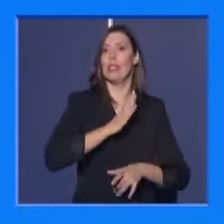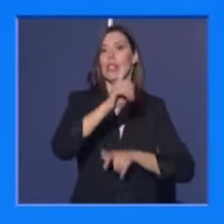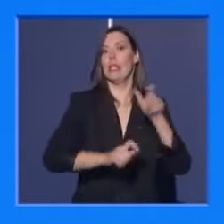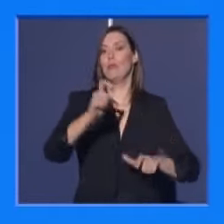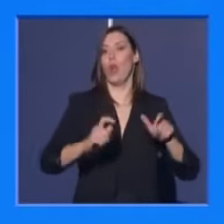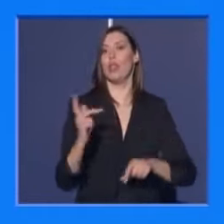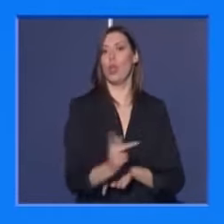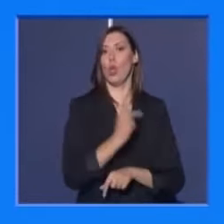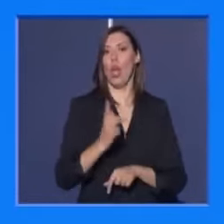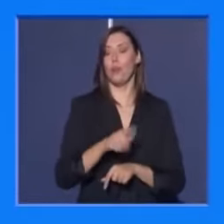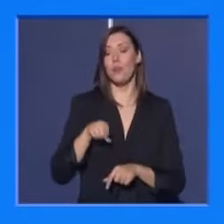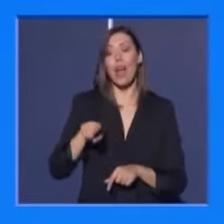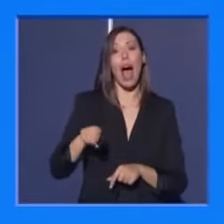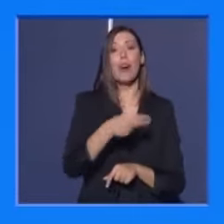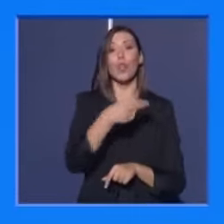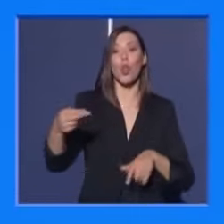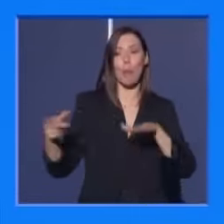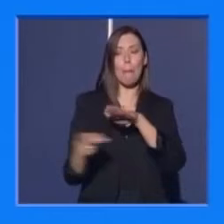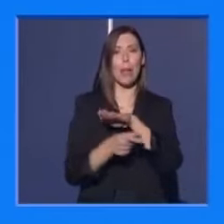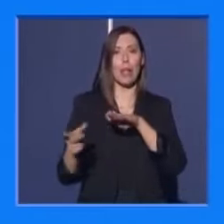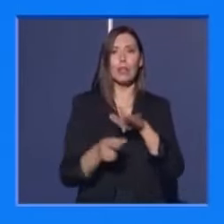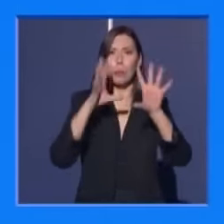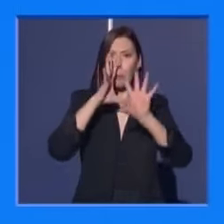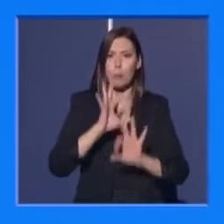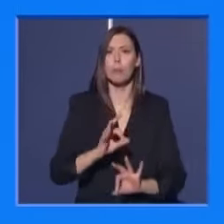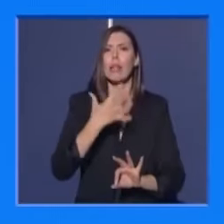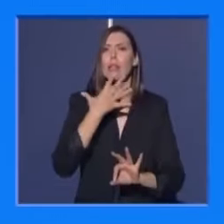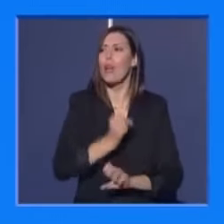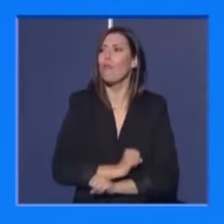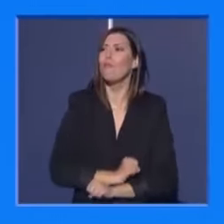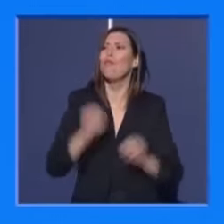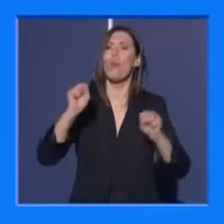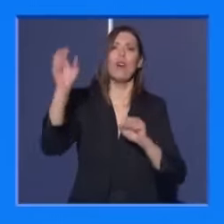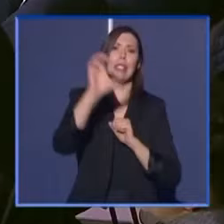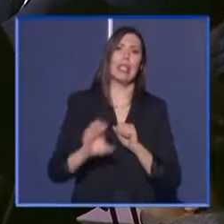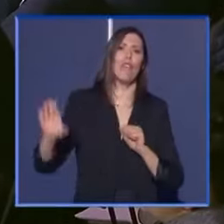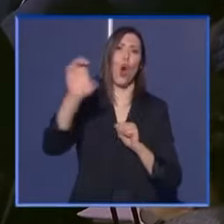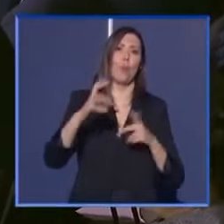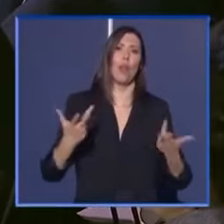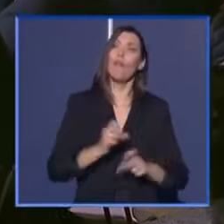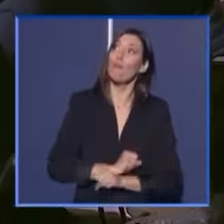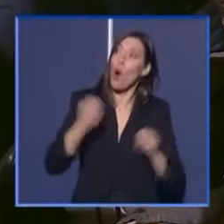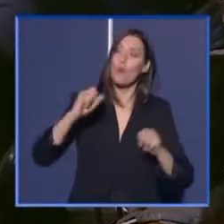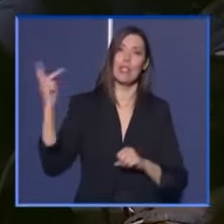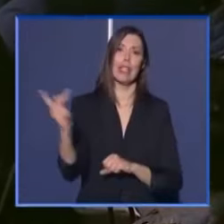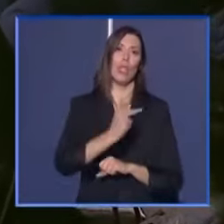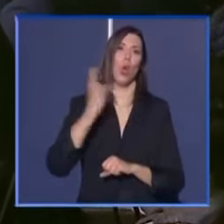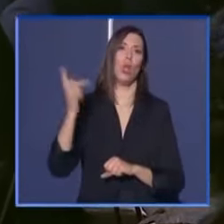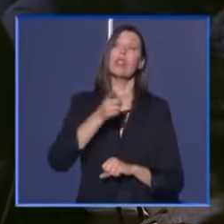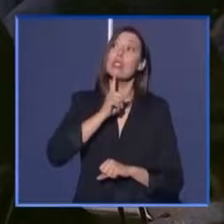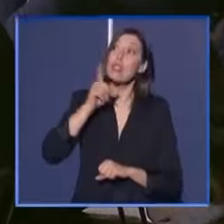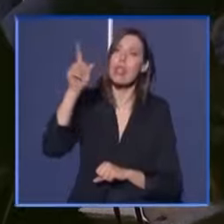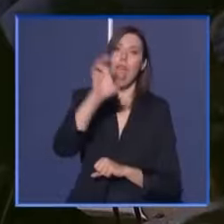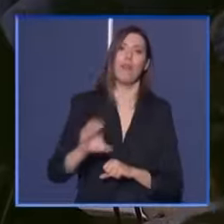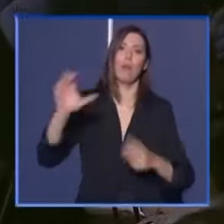τεινάξει στον αέρα όλες τις ευρωπαϊκές κοινωνίες ξεχωριστά και την ίδια την Ευρωπαϊκή Ένωση, η οποία δυστυχώς